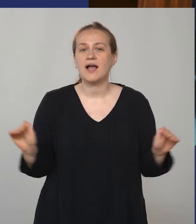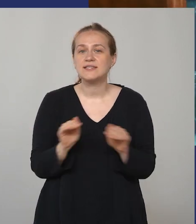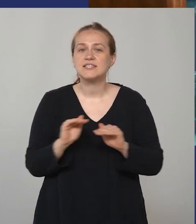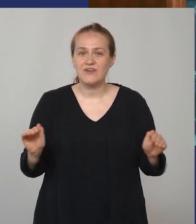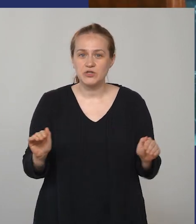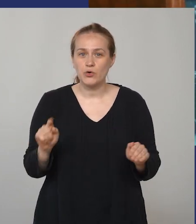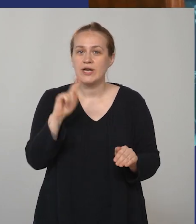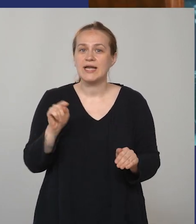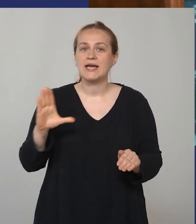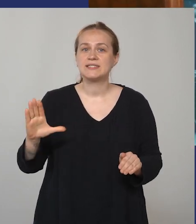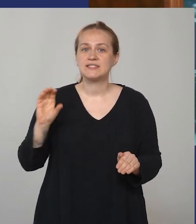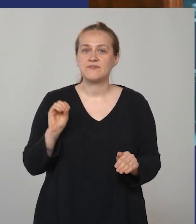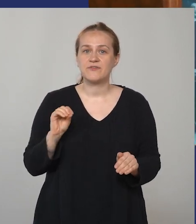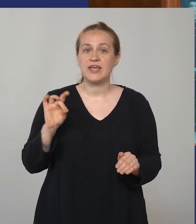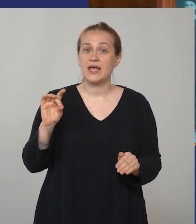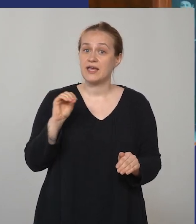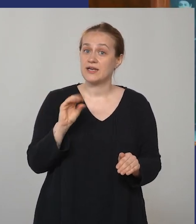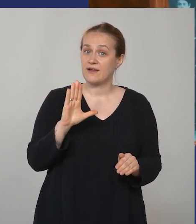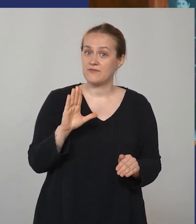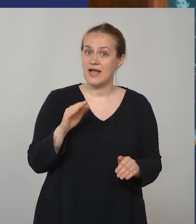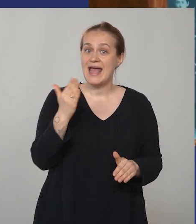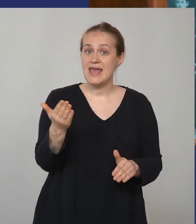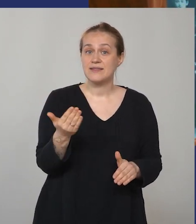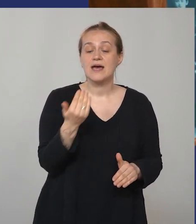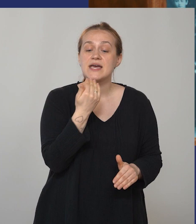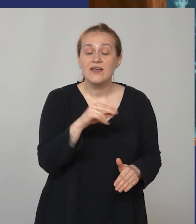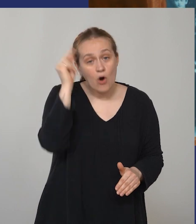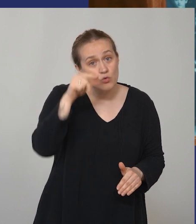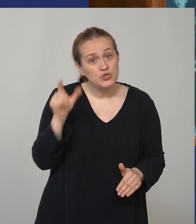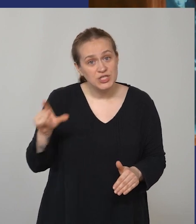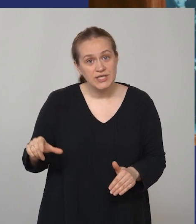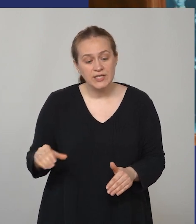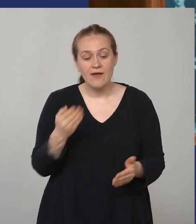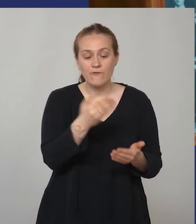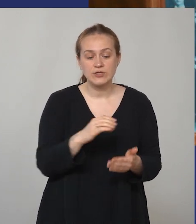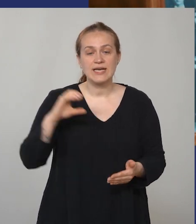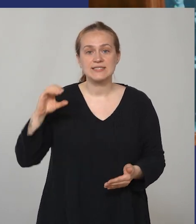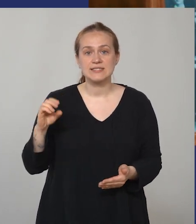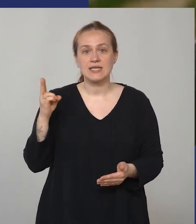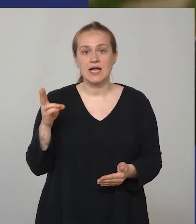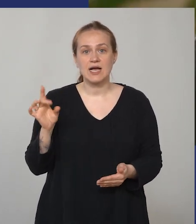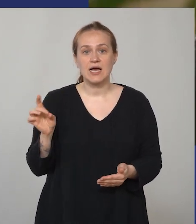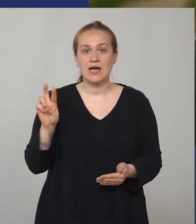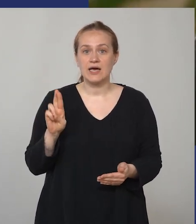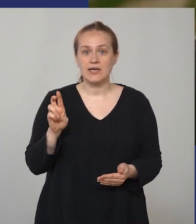Это профессор консерватории Зверев. Это его ученики. Вот Скрябин, вот